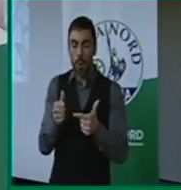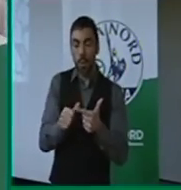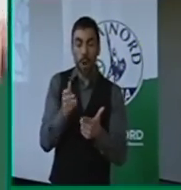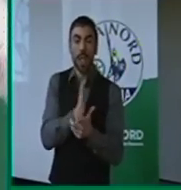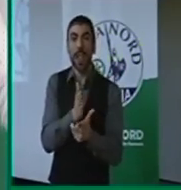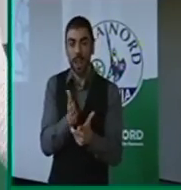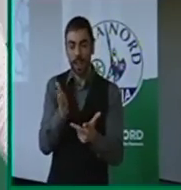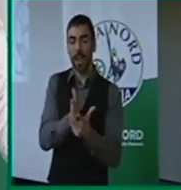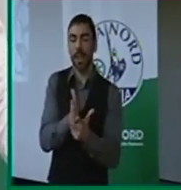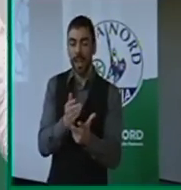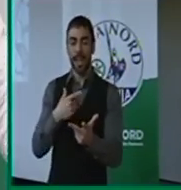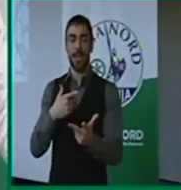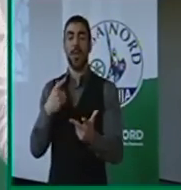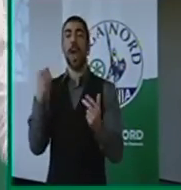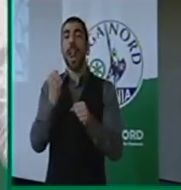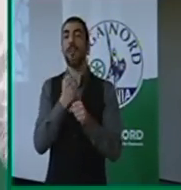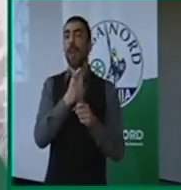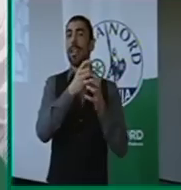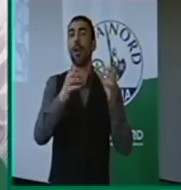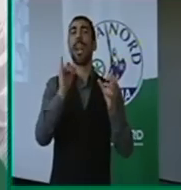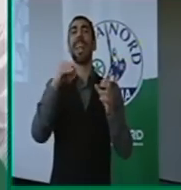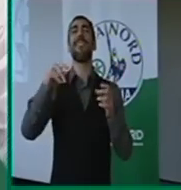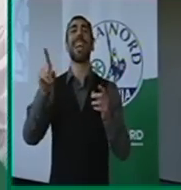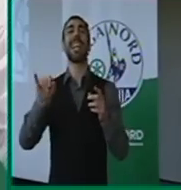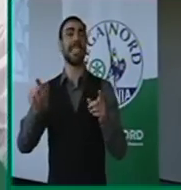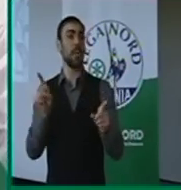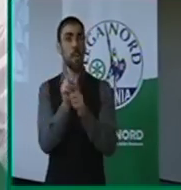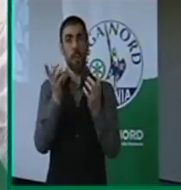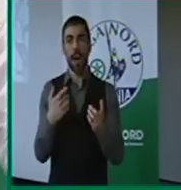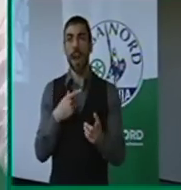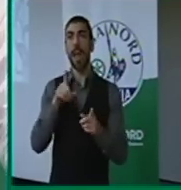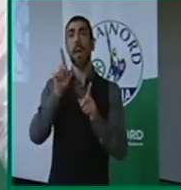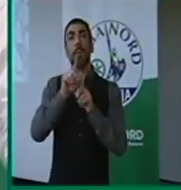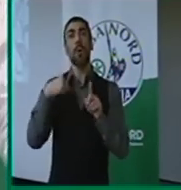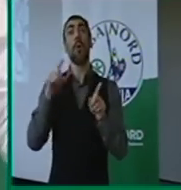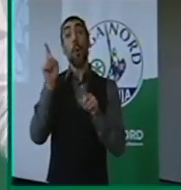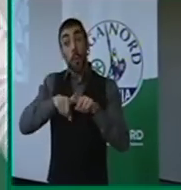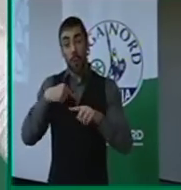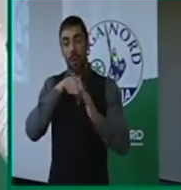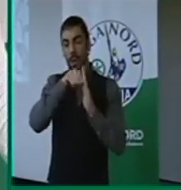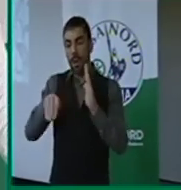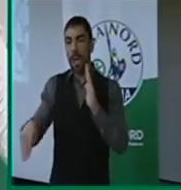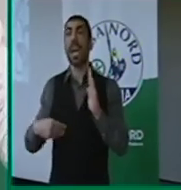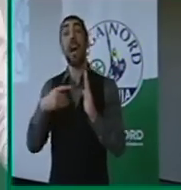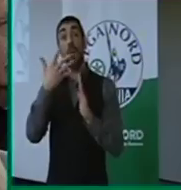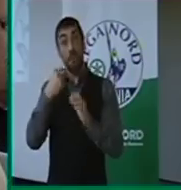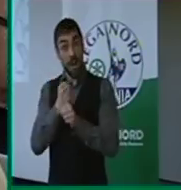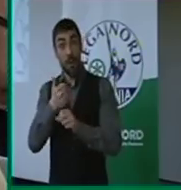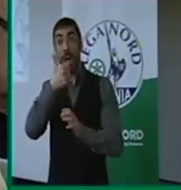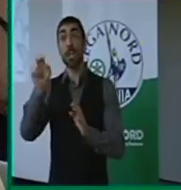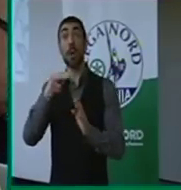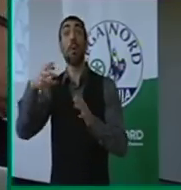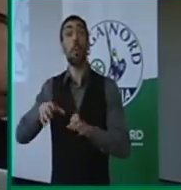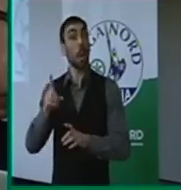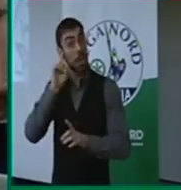diritti lo sentivo dal lavoratore della Invernizzi ci stanno portando al ribasso €100 in meno Se vuoi lavorare senò vanno